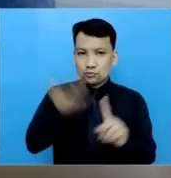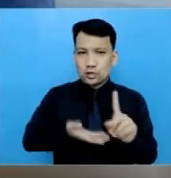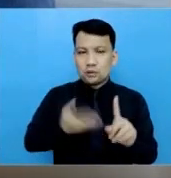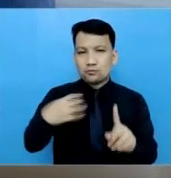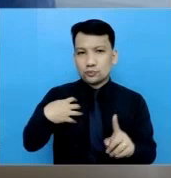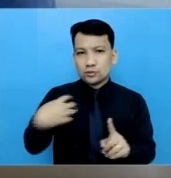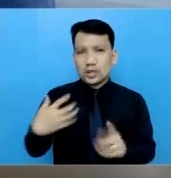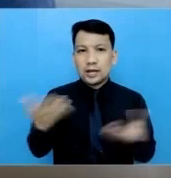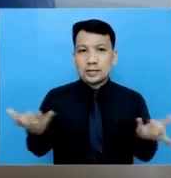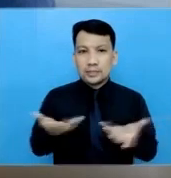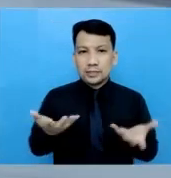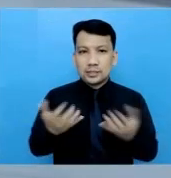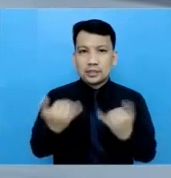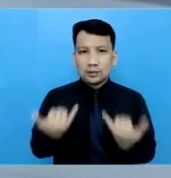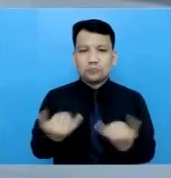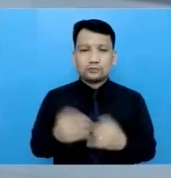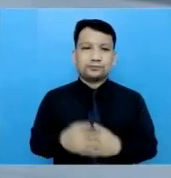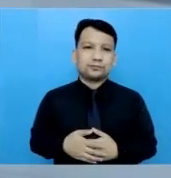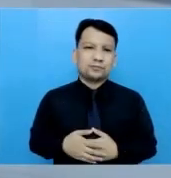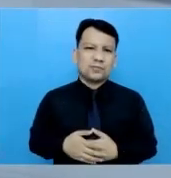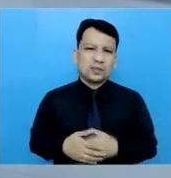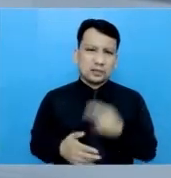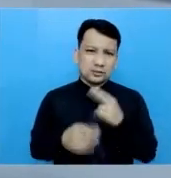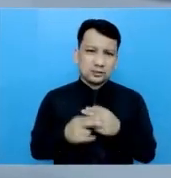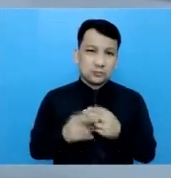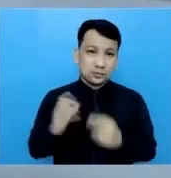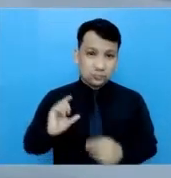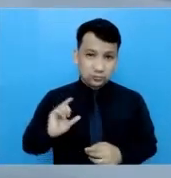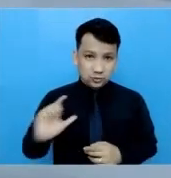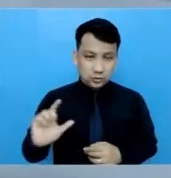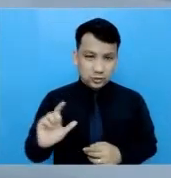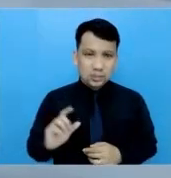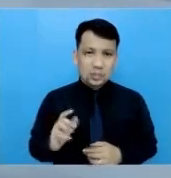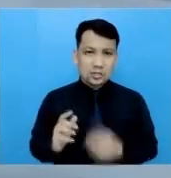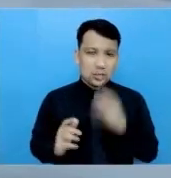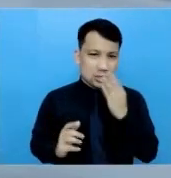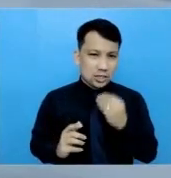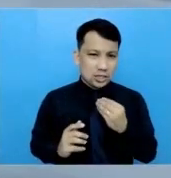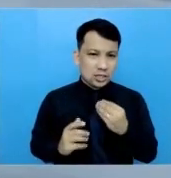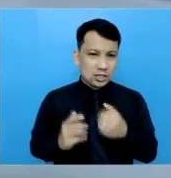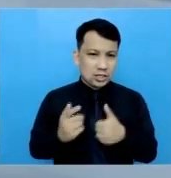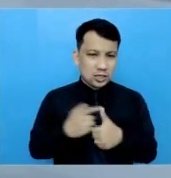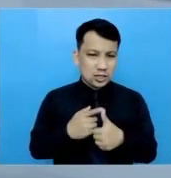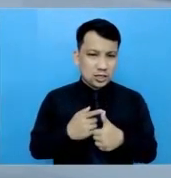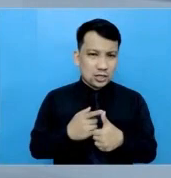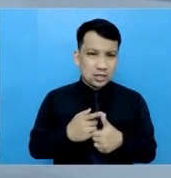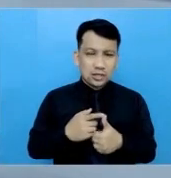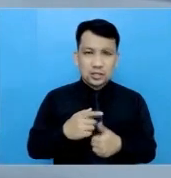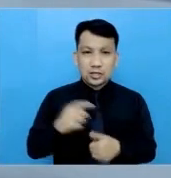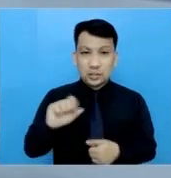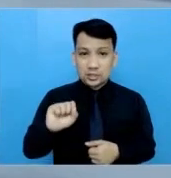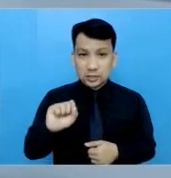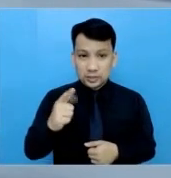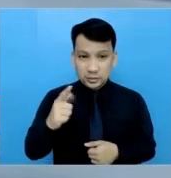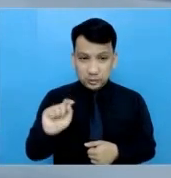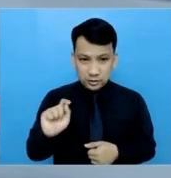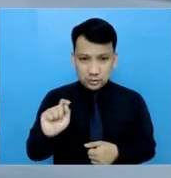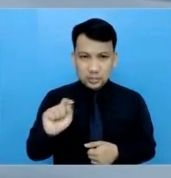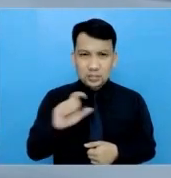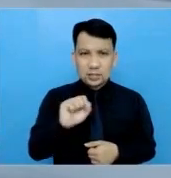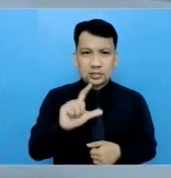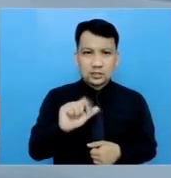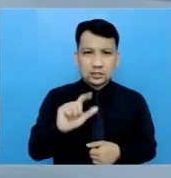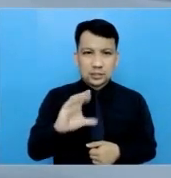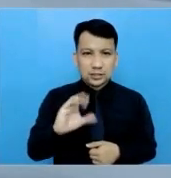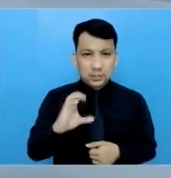kung nasaan siya ngayon. Ano pangalan po ng pulis, sir, na sangkot si yung sa pamamaril? Sergeant Salcedo po.